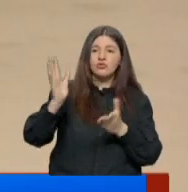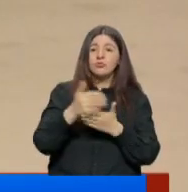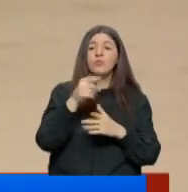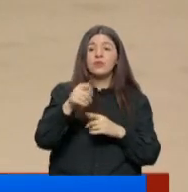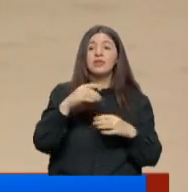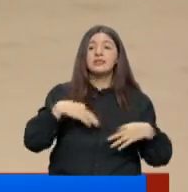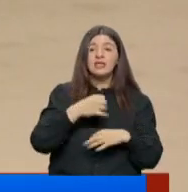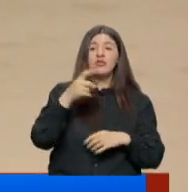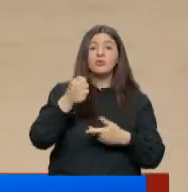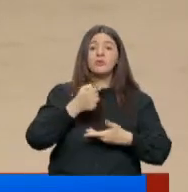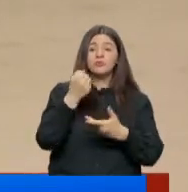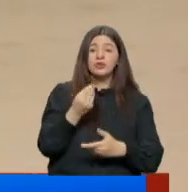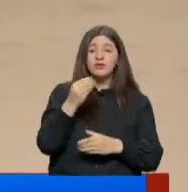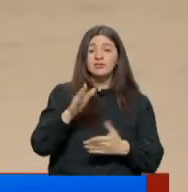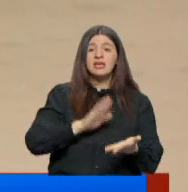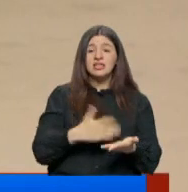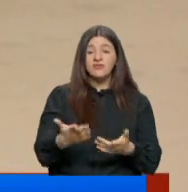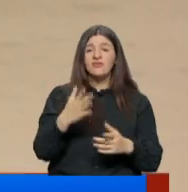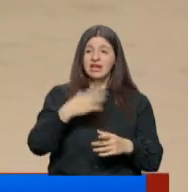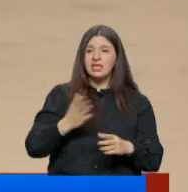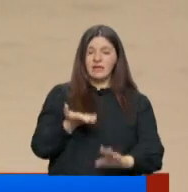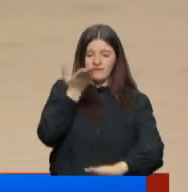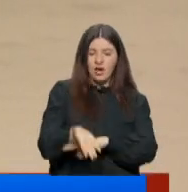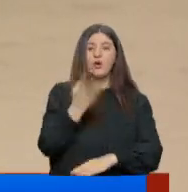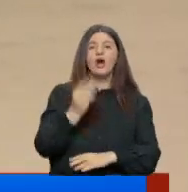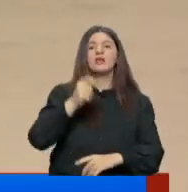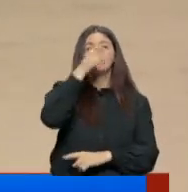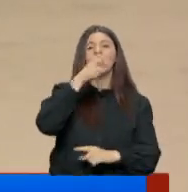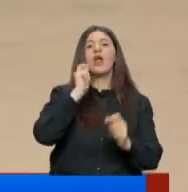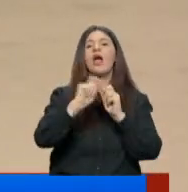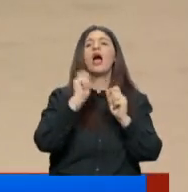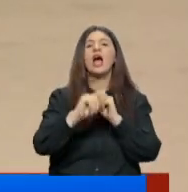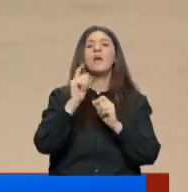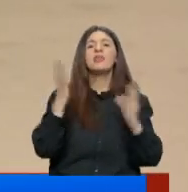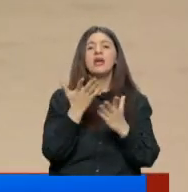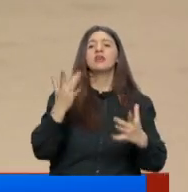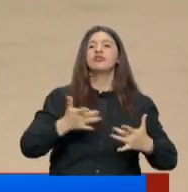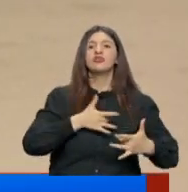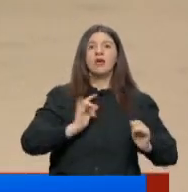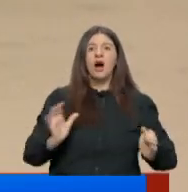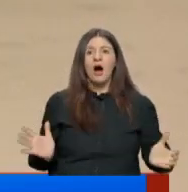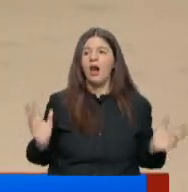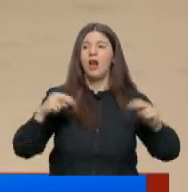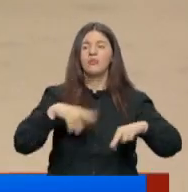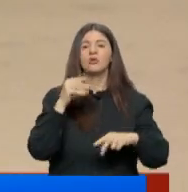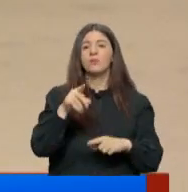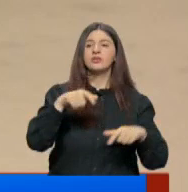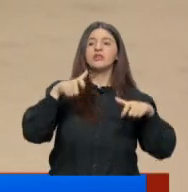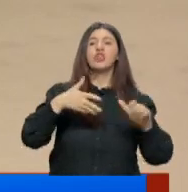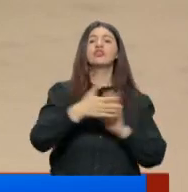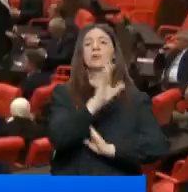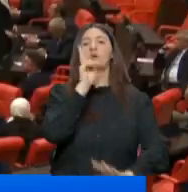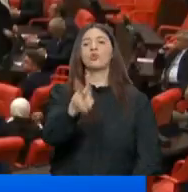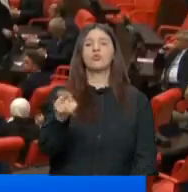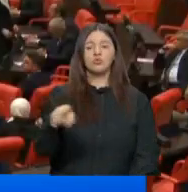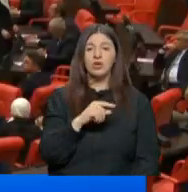bütçe sevk etmiş. İstifa talebinde sevk etseydi Türkiye'de ekonominin nasıl canlandığını bu salonlardan çıkmadan